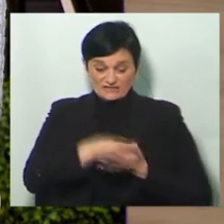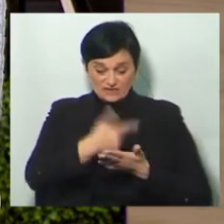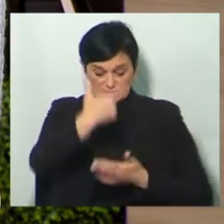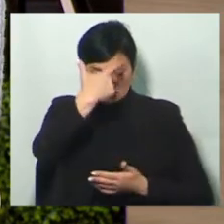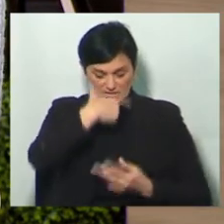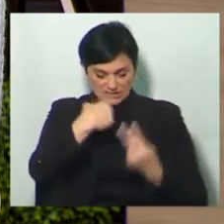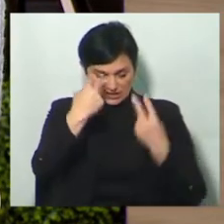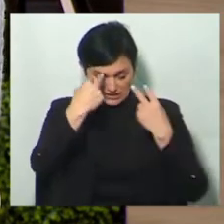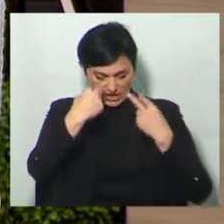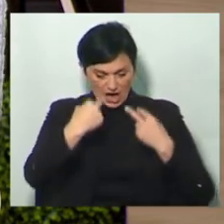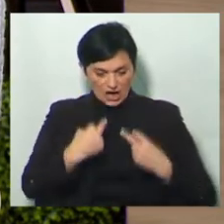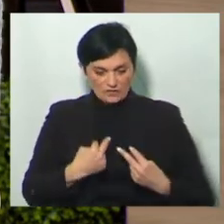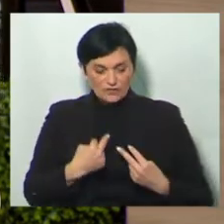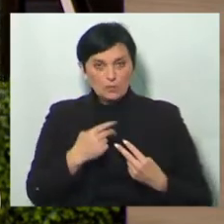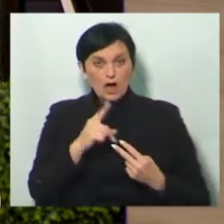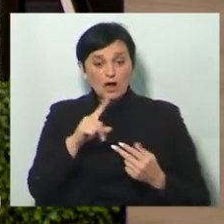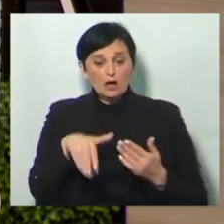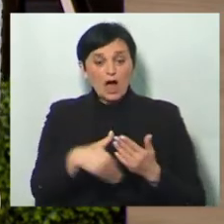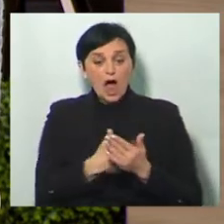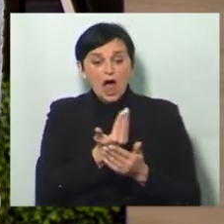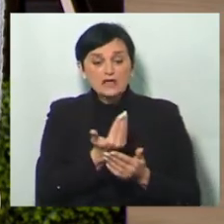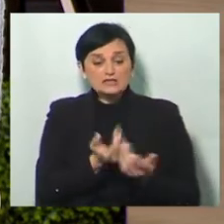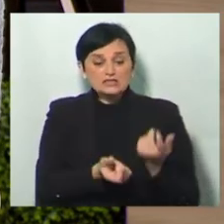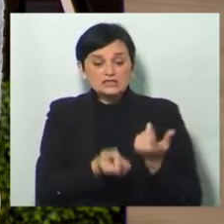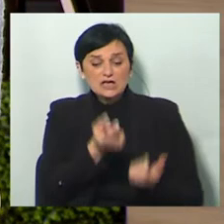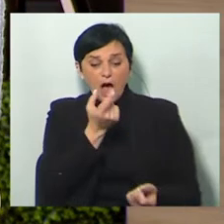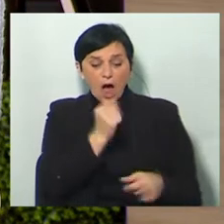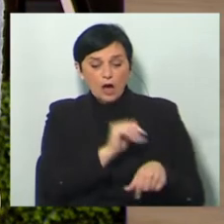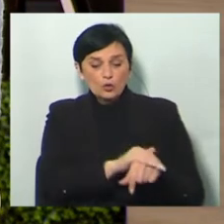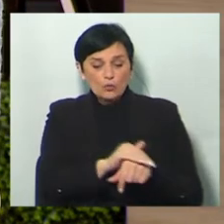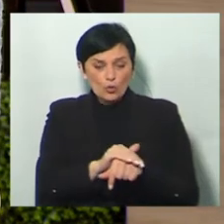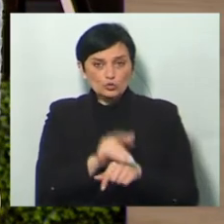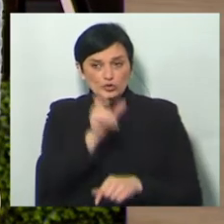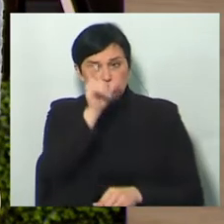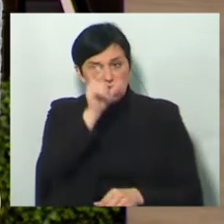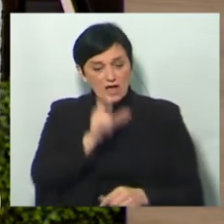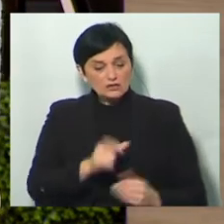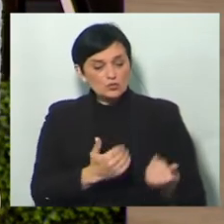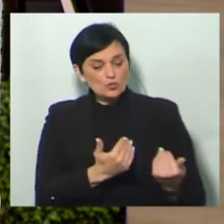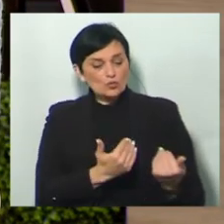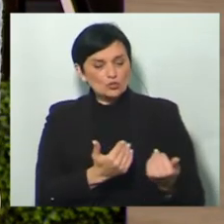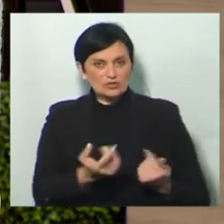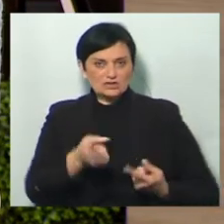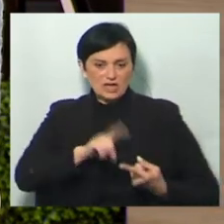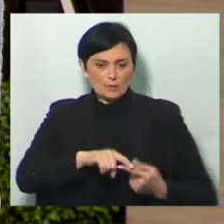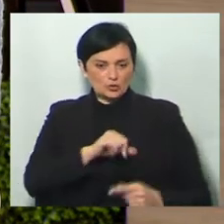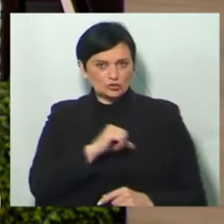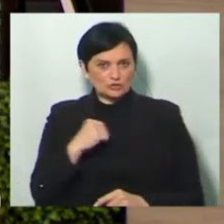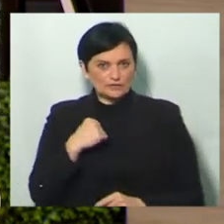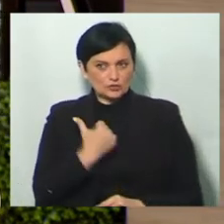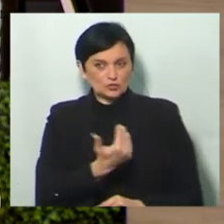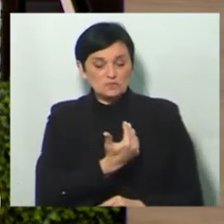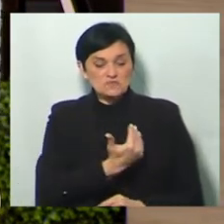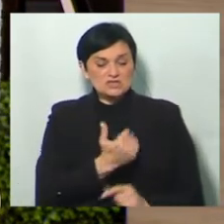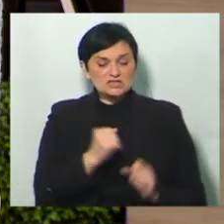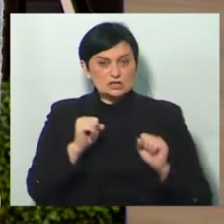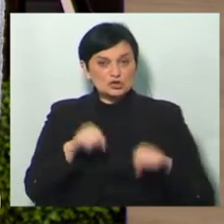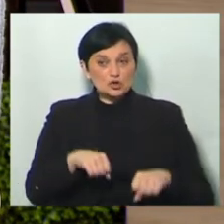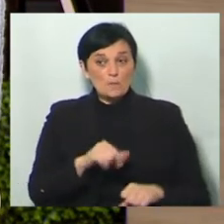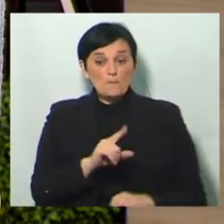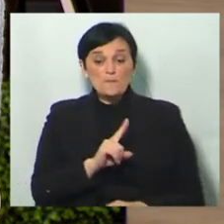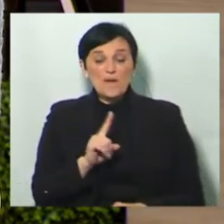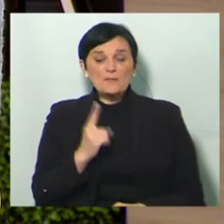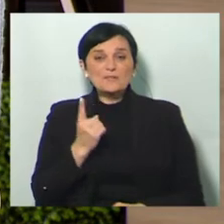იქნება, რომელთაც ის რაღაც ახალს აღმოაჩენს, ეს უკვე ადამიანის რესურსზე არის დამოკიდებული, მის შესაძლებლობაზე,